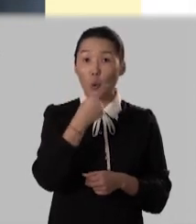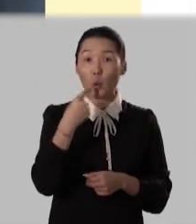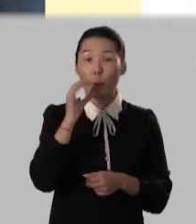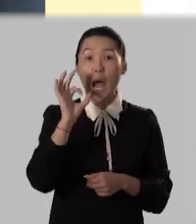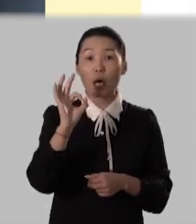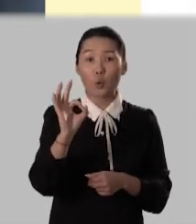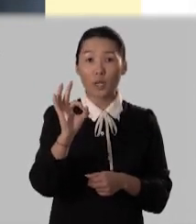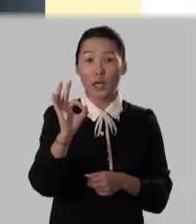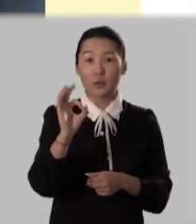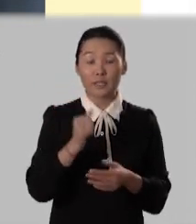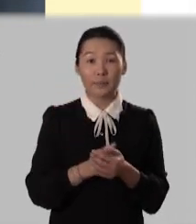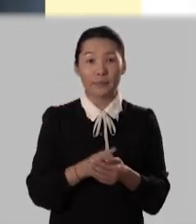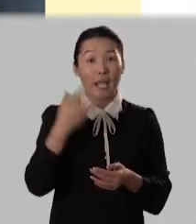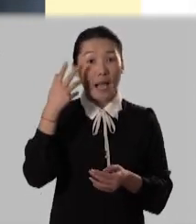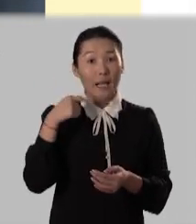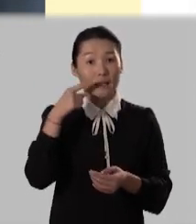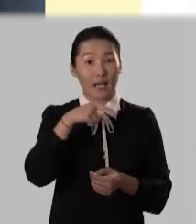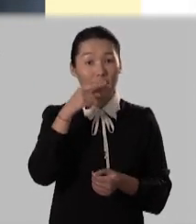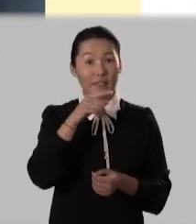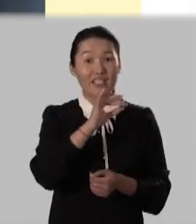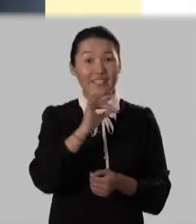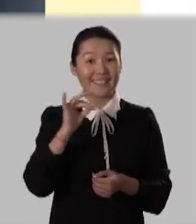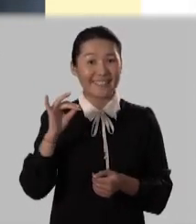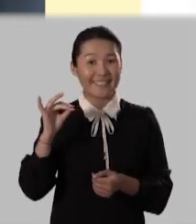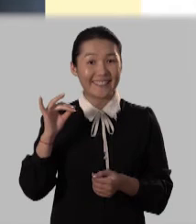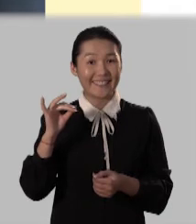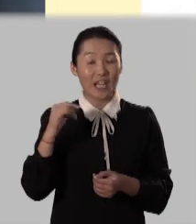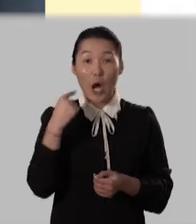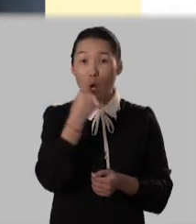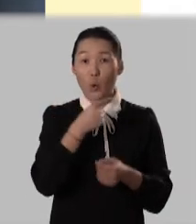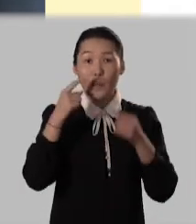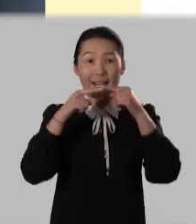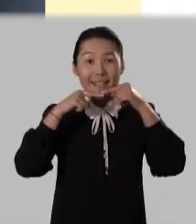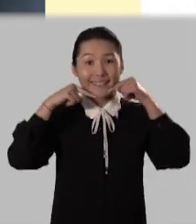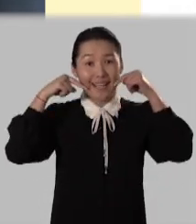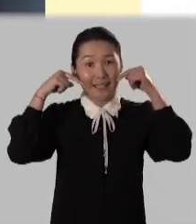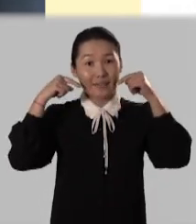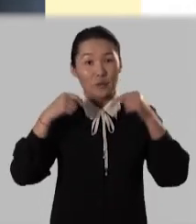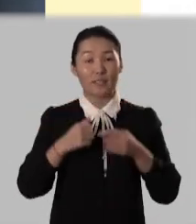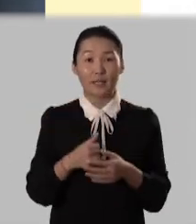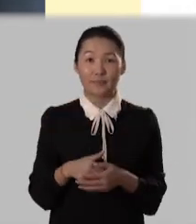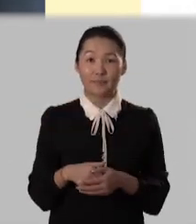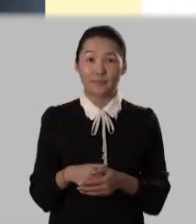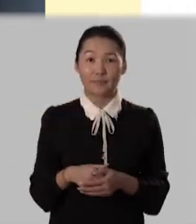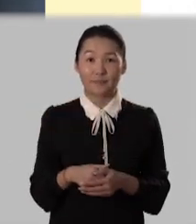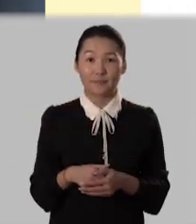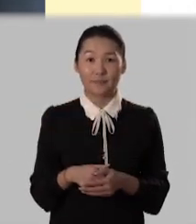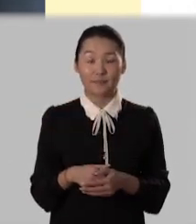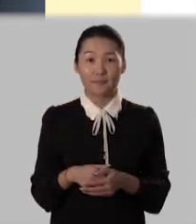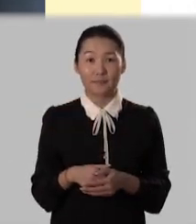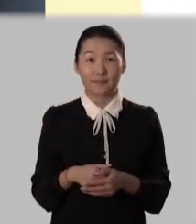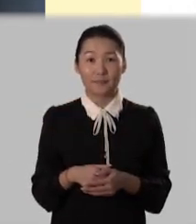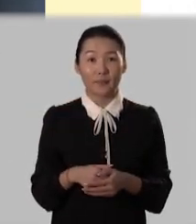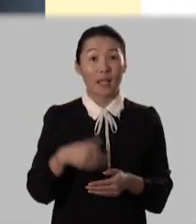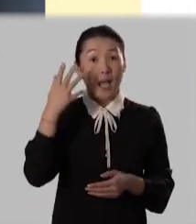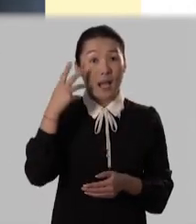при произнесении звука и губы растягиваются как будто в улыбке при